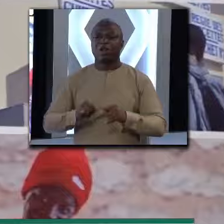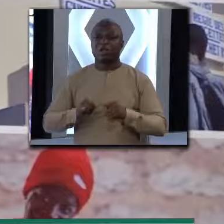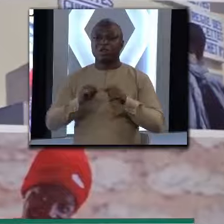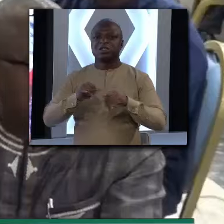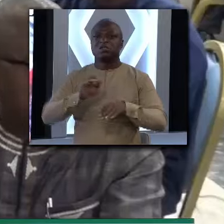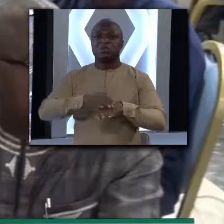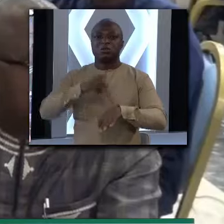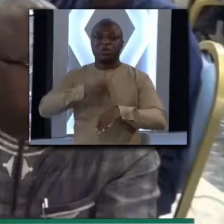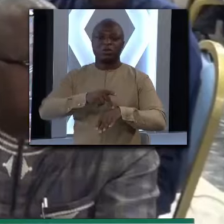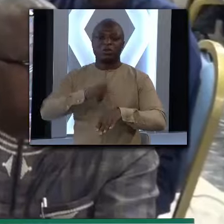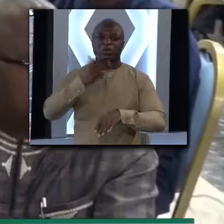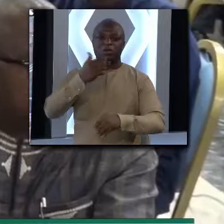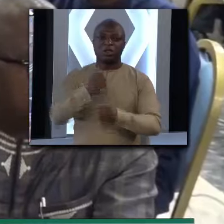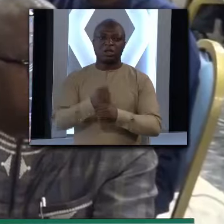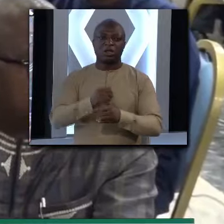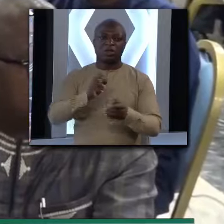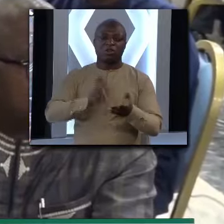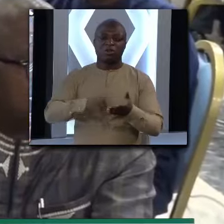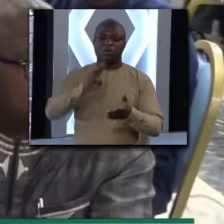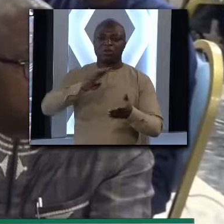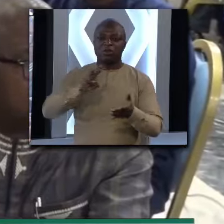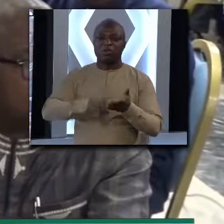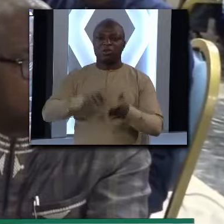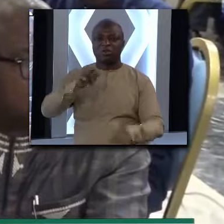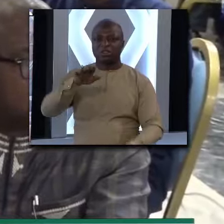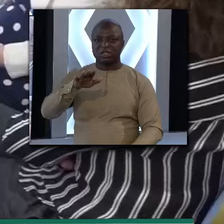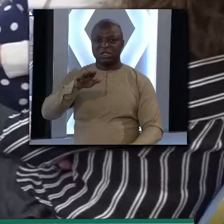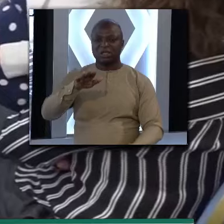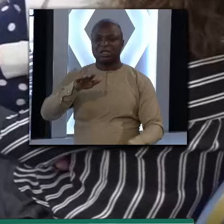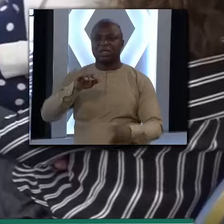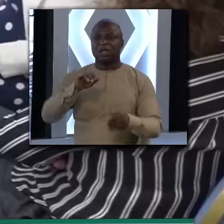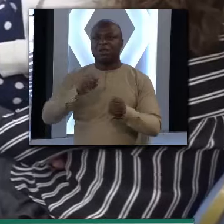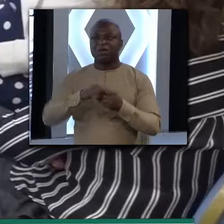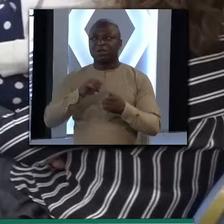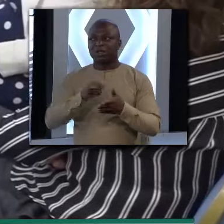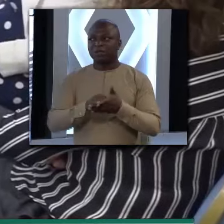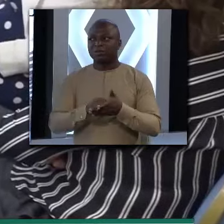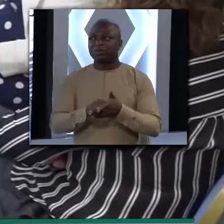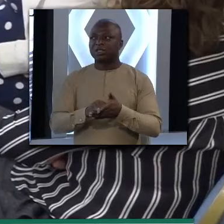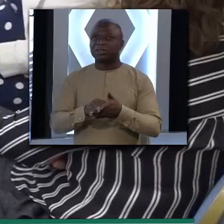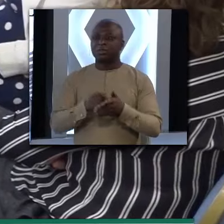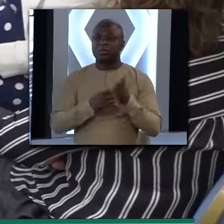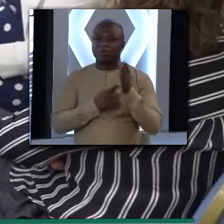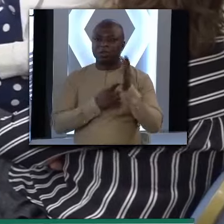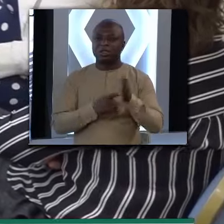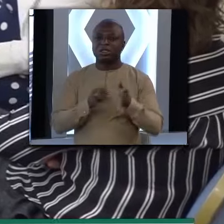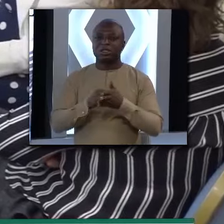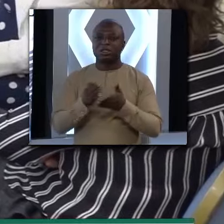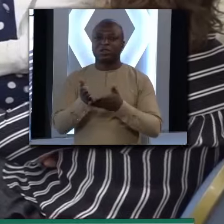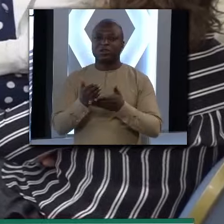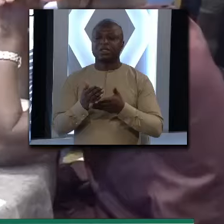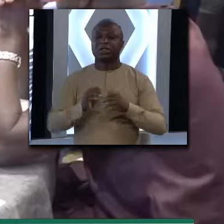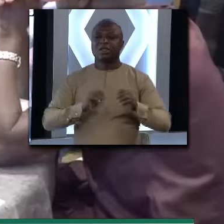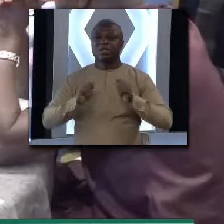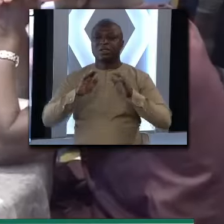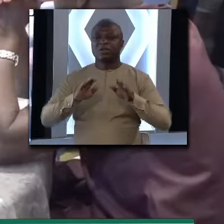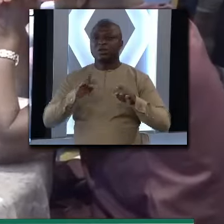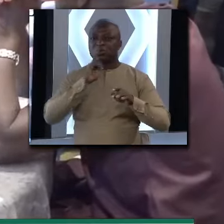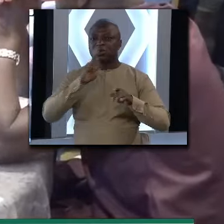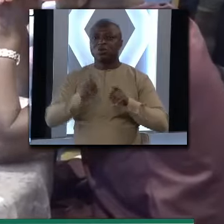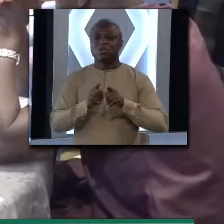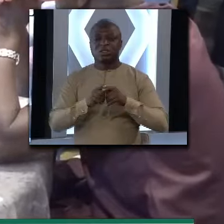une période de 3 ans, 2022-2025. Pour donc mieux implémenter cette phase, les acteurs sont